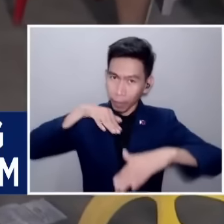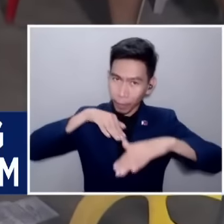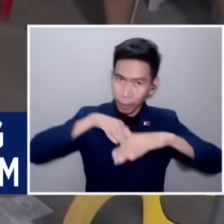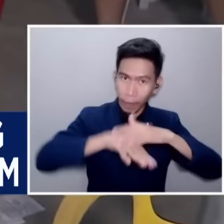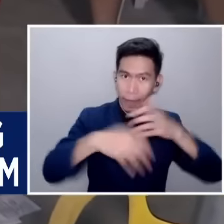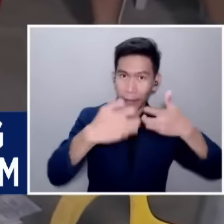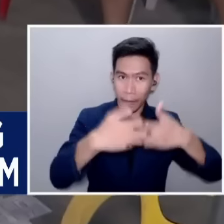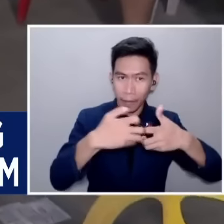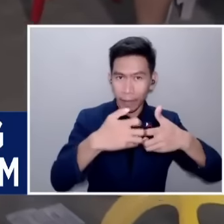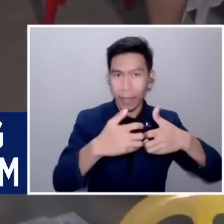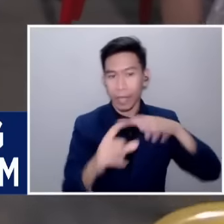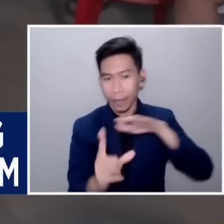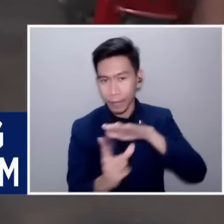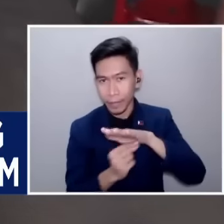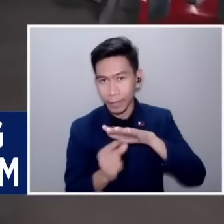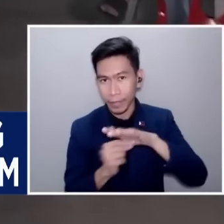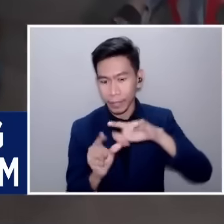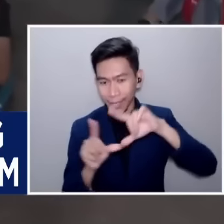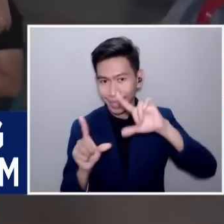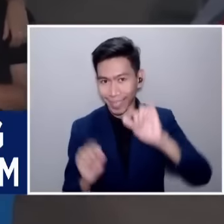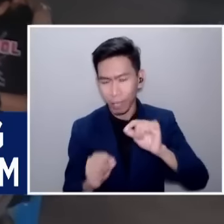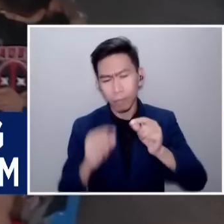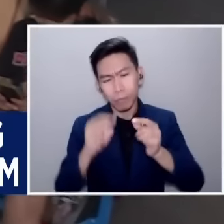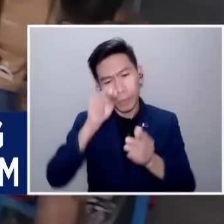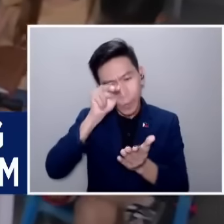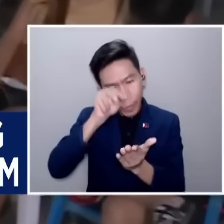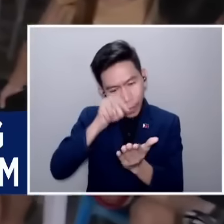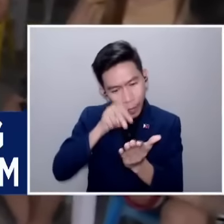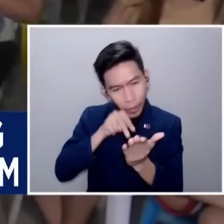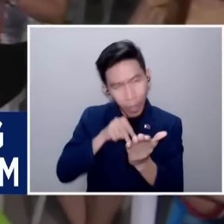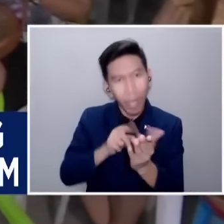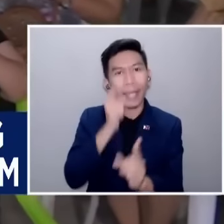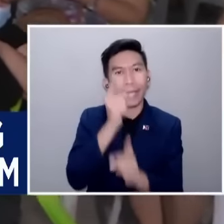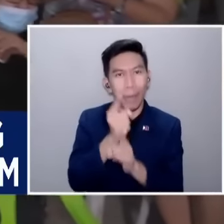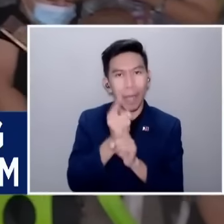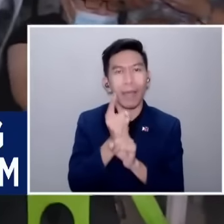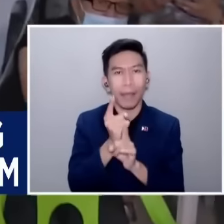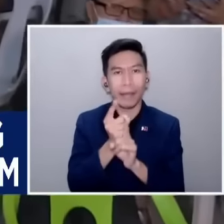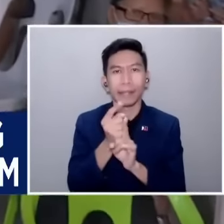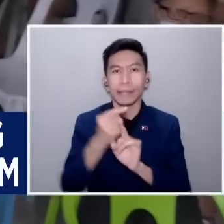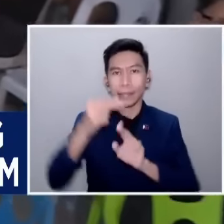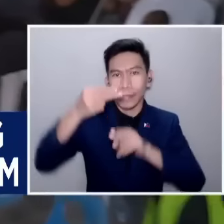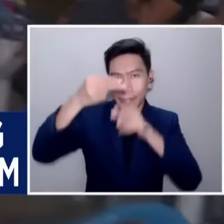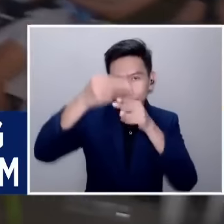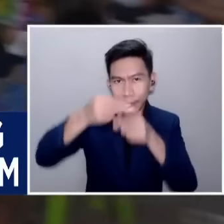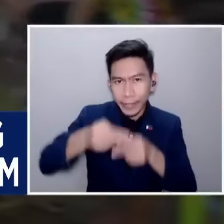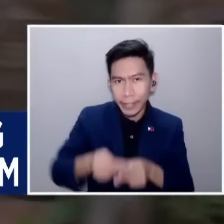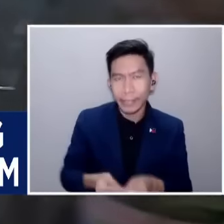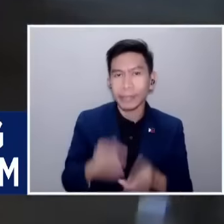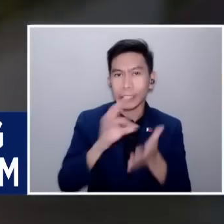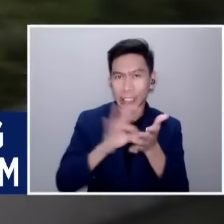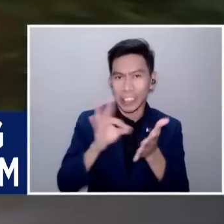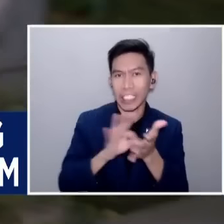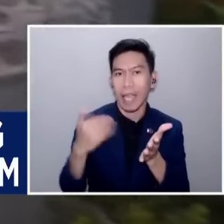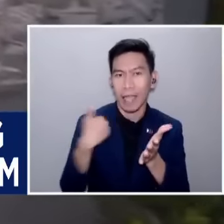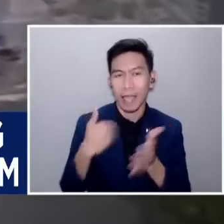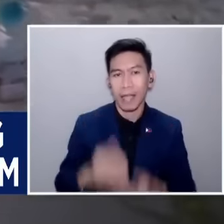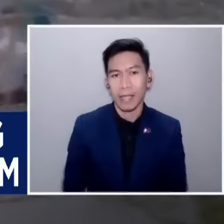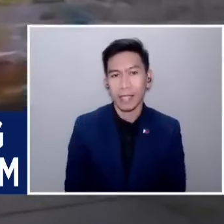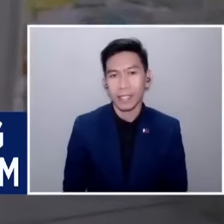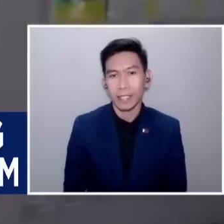at matcheck nila na talagang nabilang yung kanilang boto. Yan yung mga desidido. Ito, nakausap ko kanina dito si